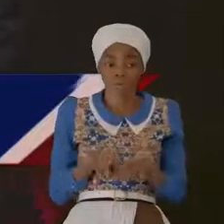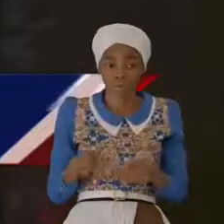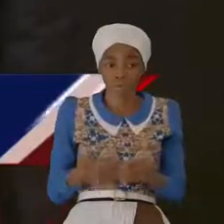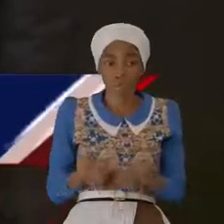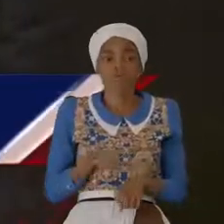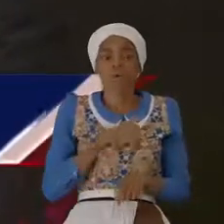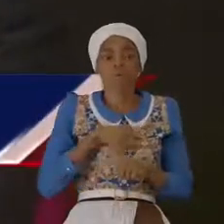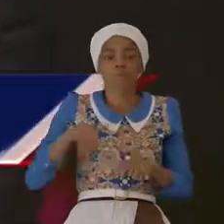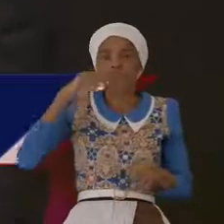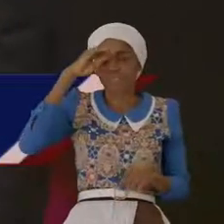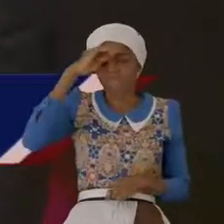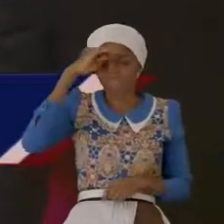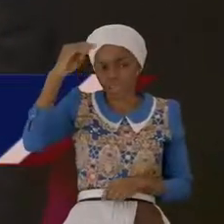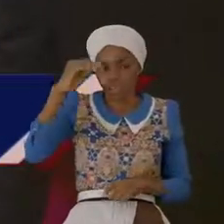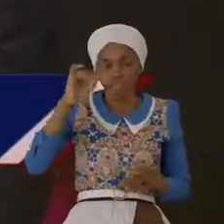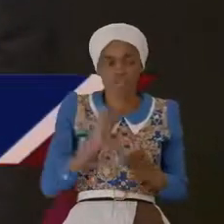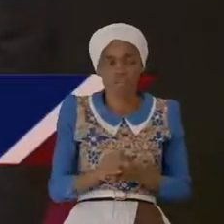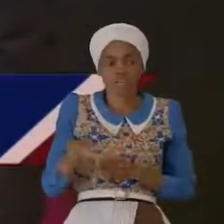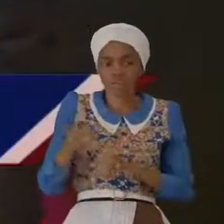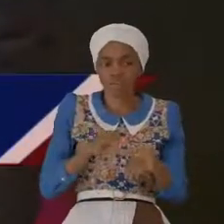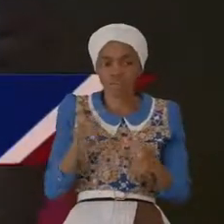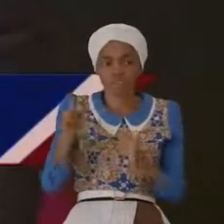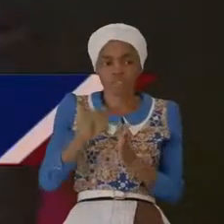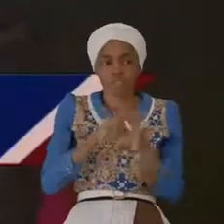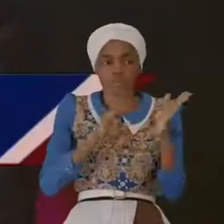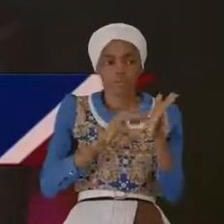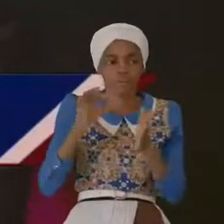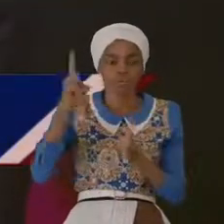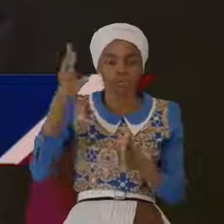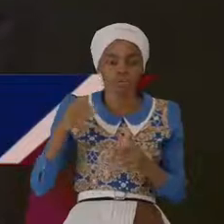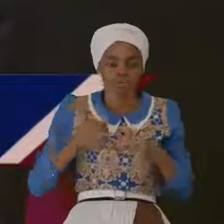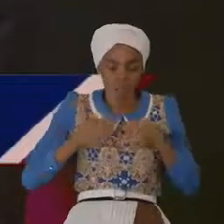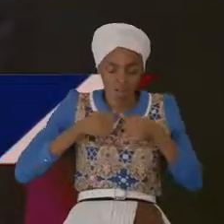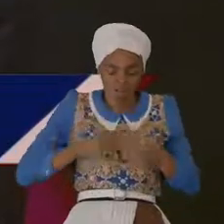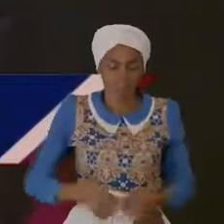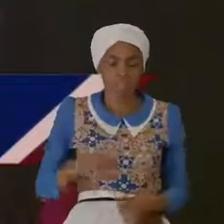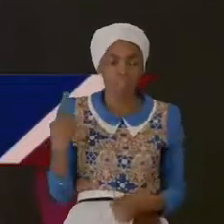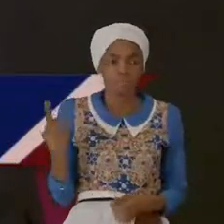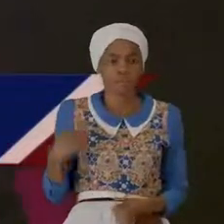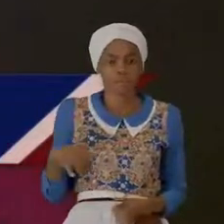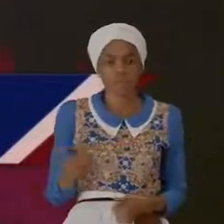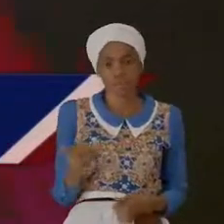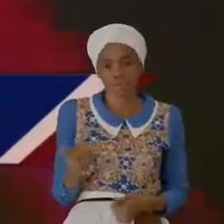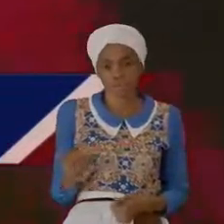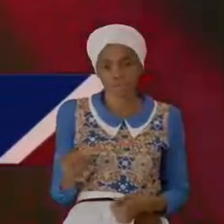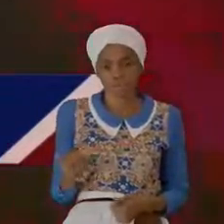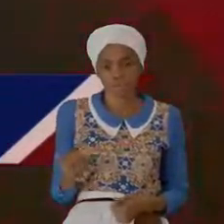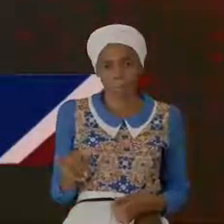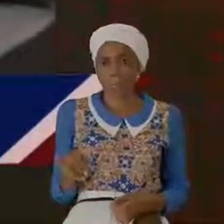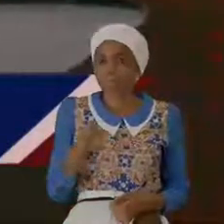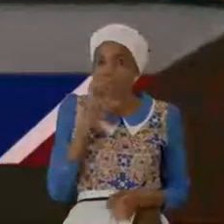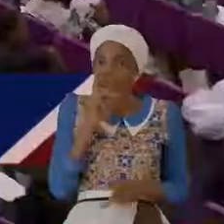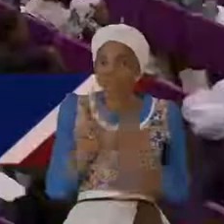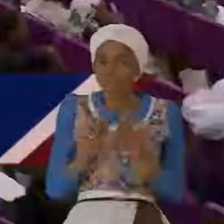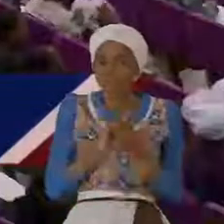aussi. Mais celui qui fait la volonté de Dieu demeure éternellement.